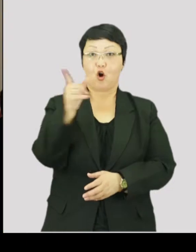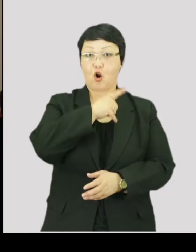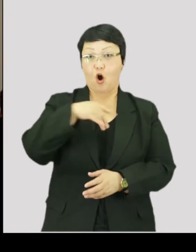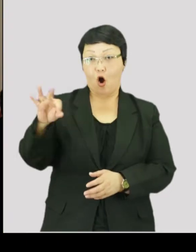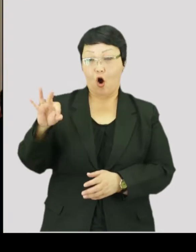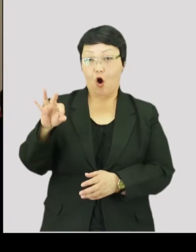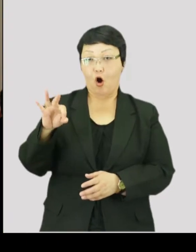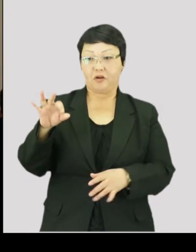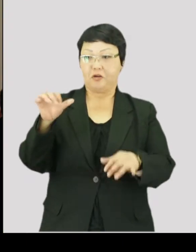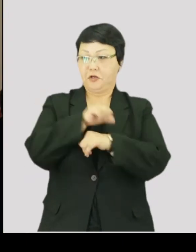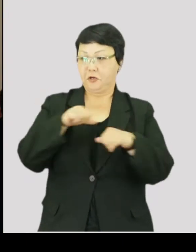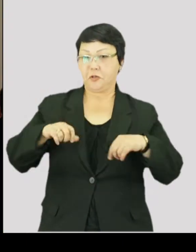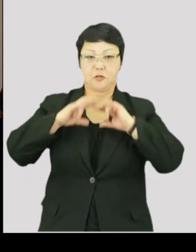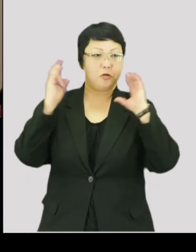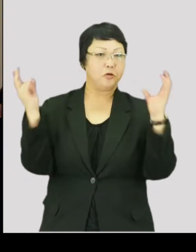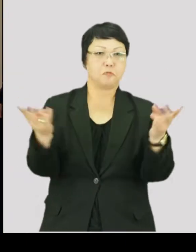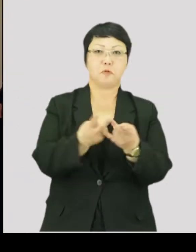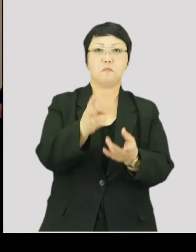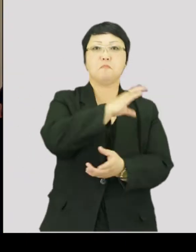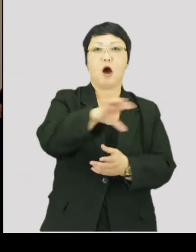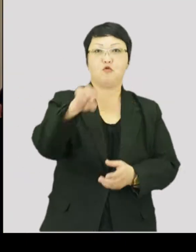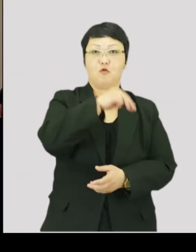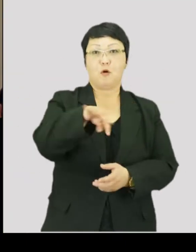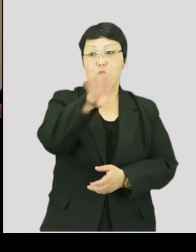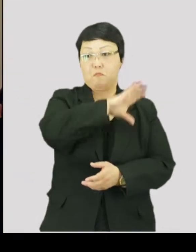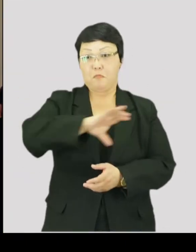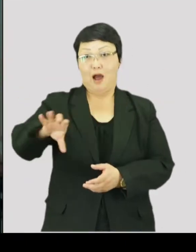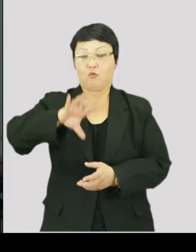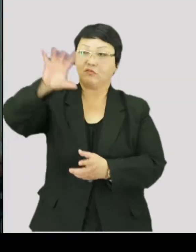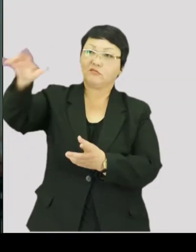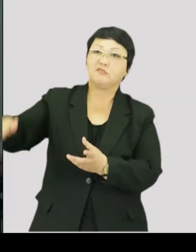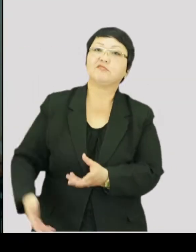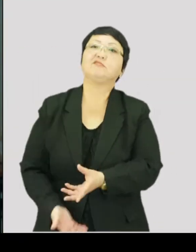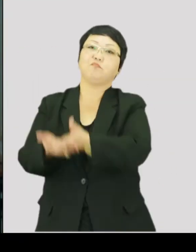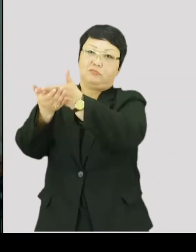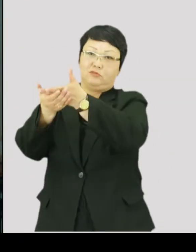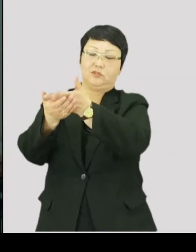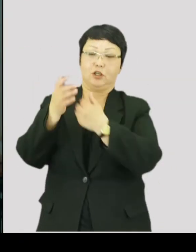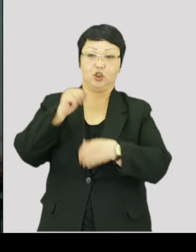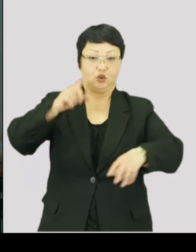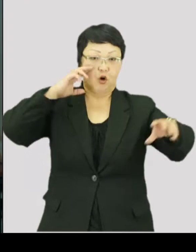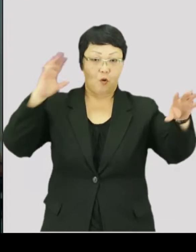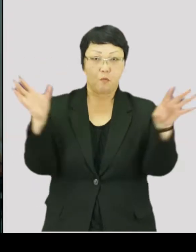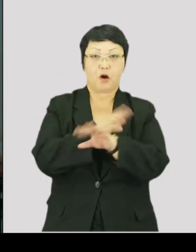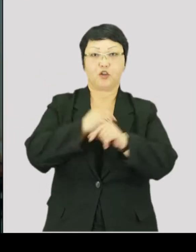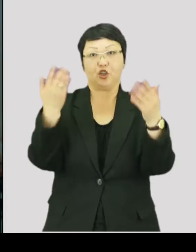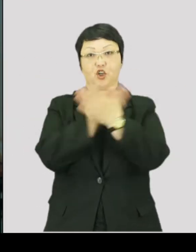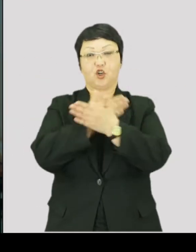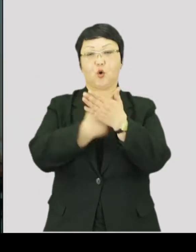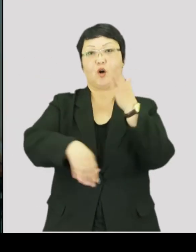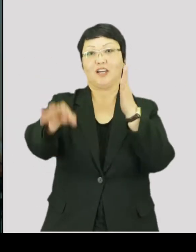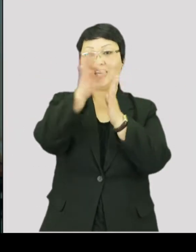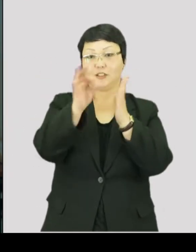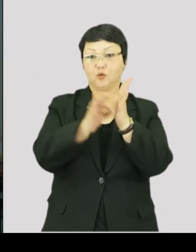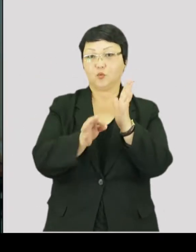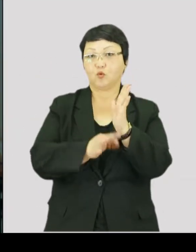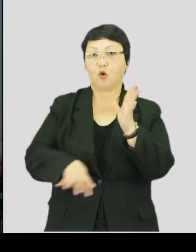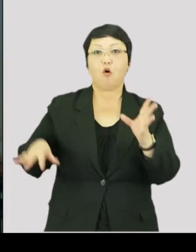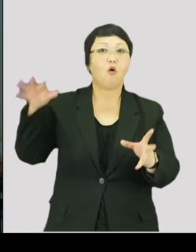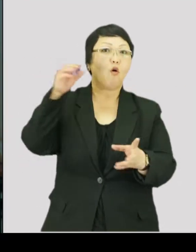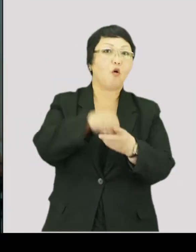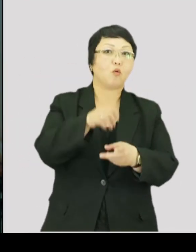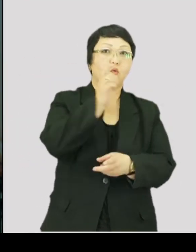бол иргэний нийгмийн байгууллагаас дэмжлэг үзүүлэх тийм явдал байсан. Миний зохион байгуулсан тэр кино хэлцүүлэгт оролцсон